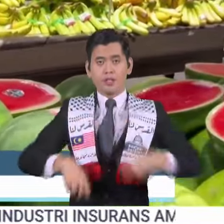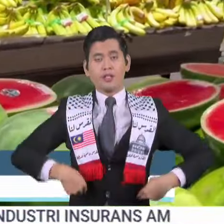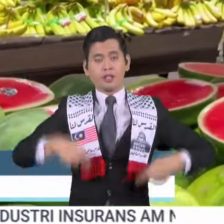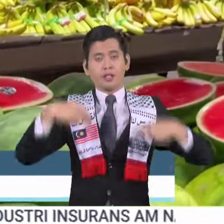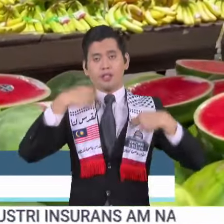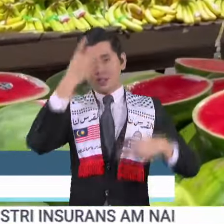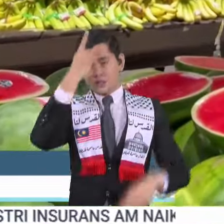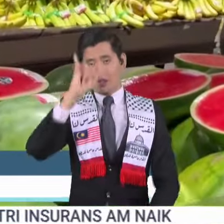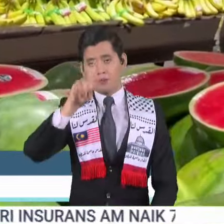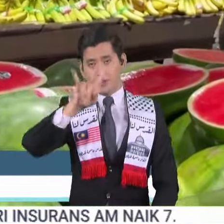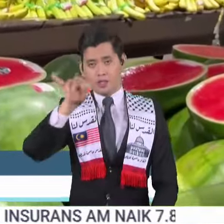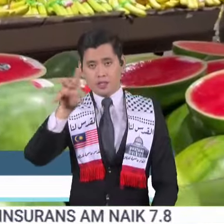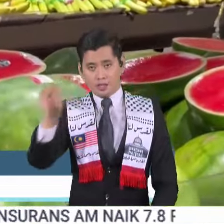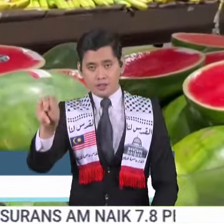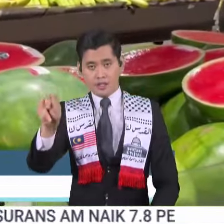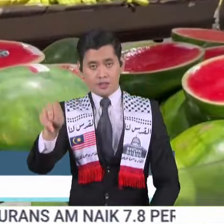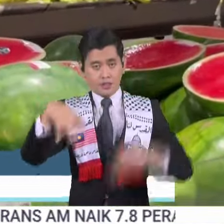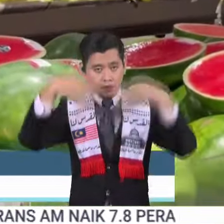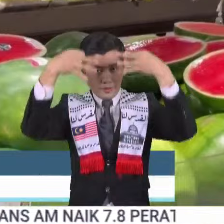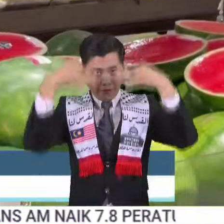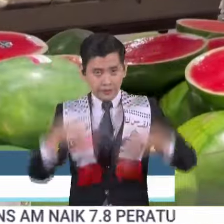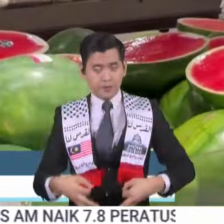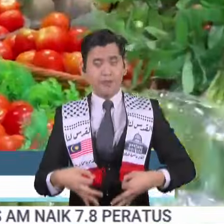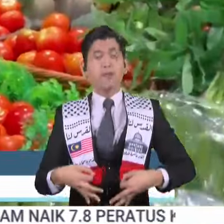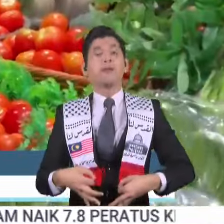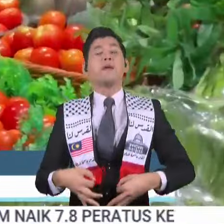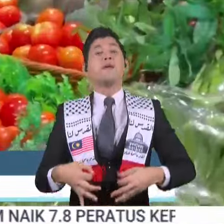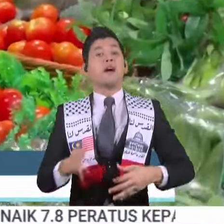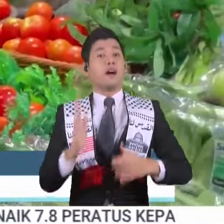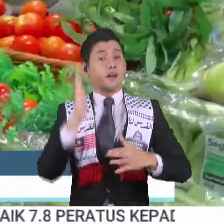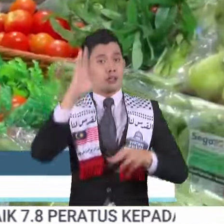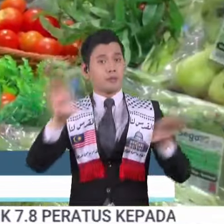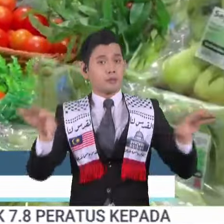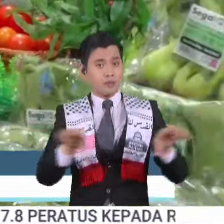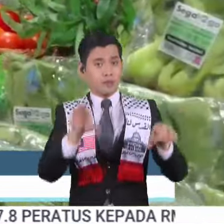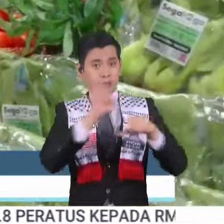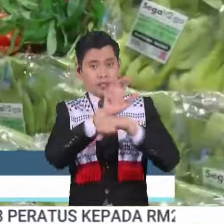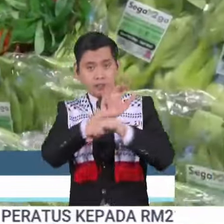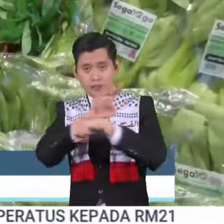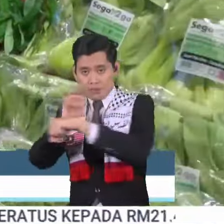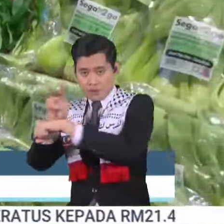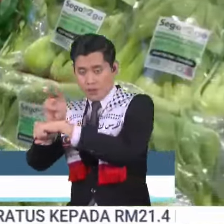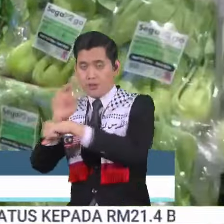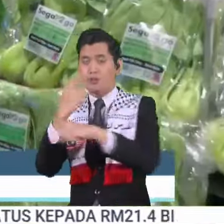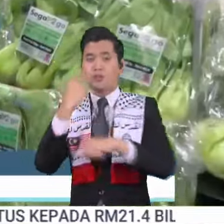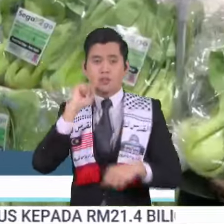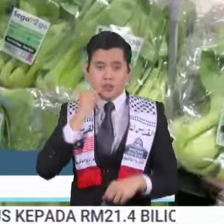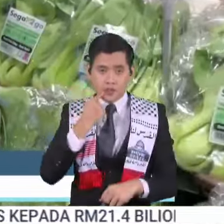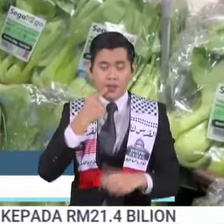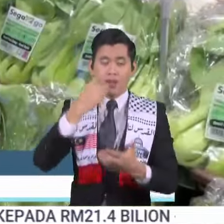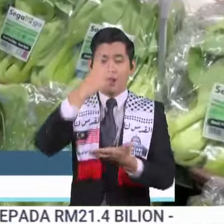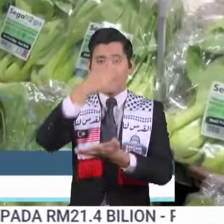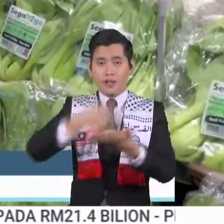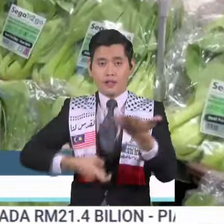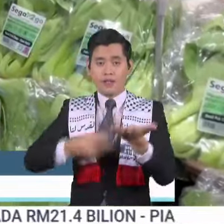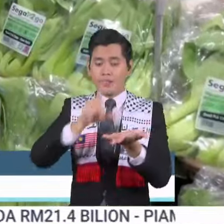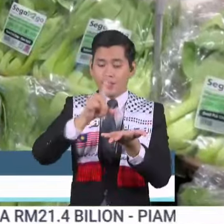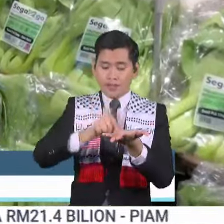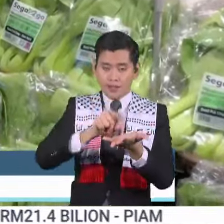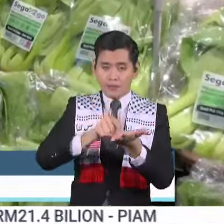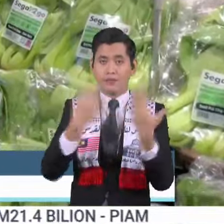Dato' Armizan Muhammad Ali beri jaminan pihaknya akan melaksanakan pemantauan serius harga ayam di pasaran.